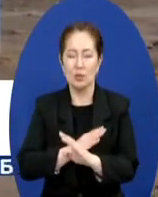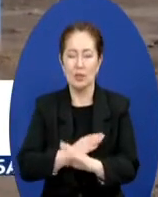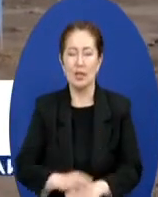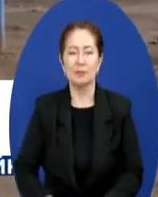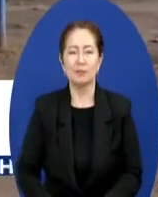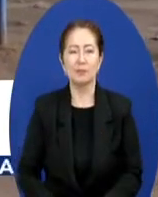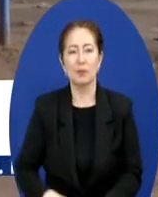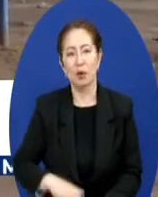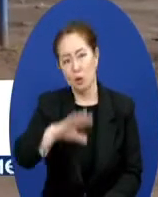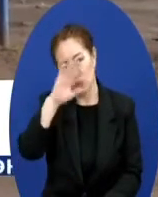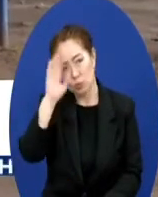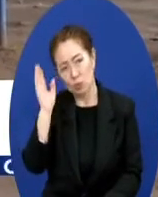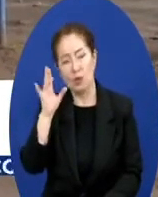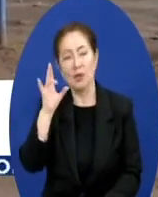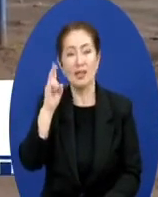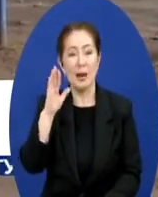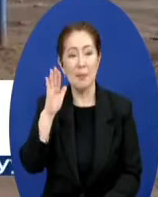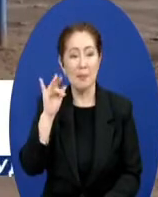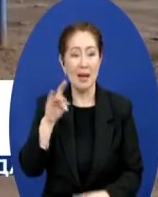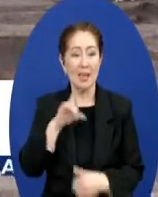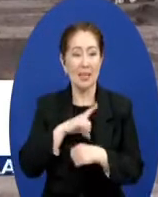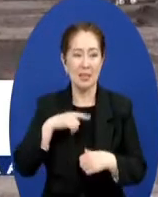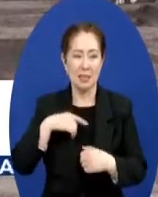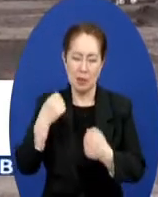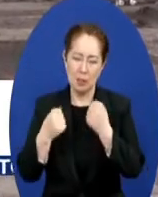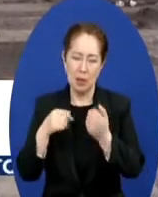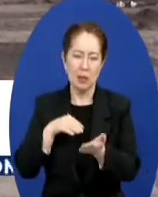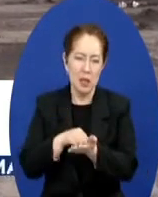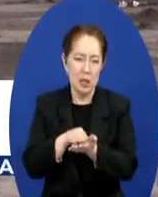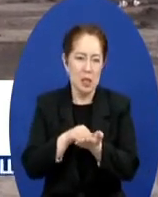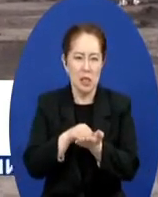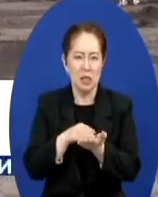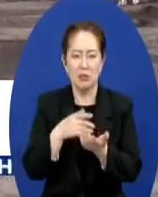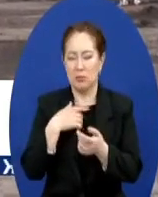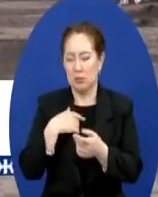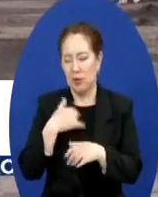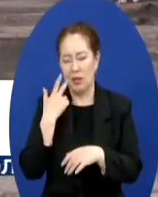дуусна. Зун намрын улиралд иргэд тээврийн хэрэглээ шаварч